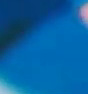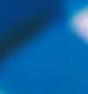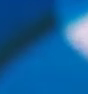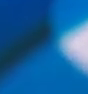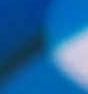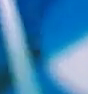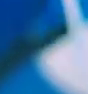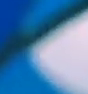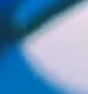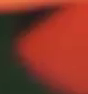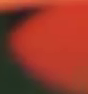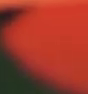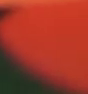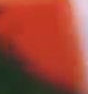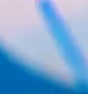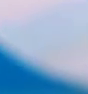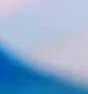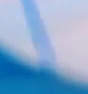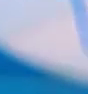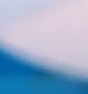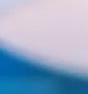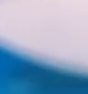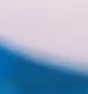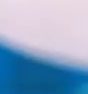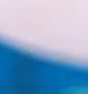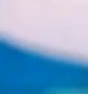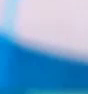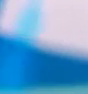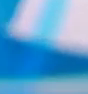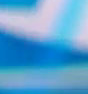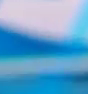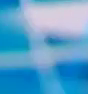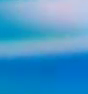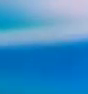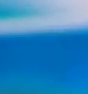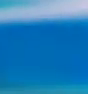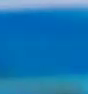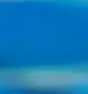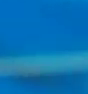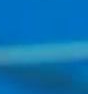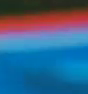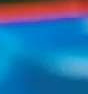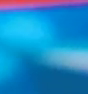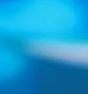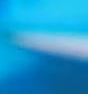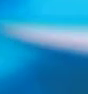расследования. Все то, что важно и нужно знать. Подписывайтесь, ставьте лайки, оставляйте комментарии и